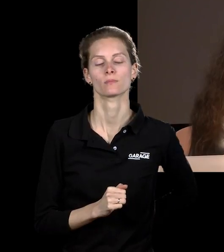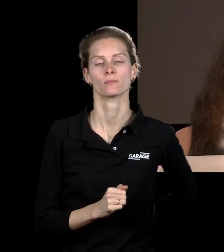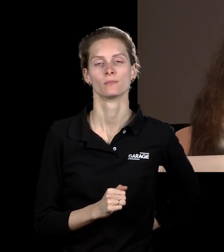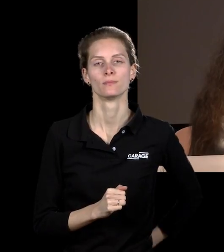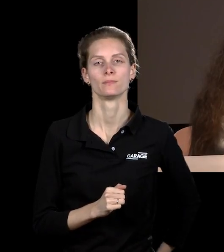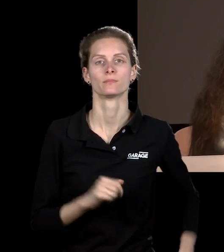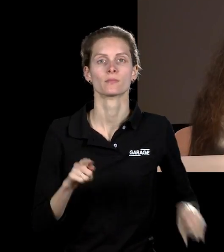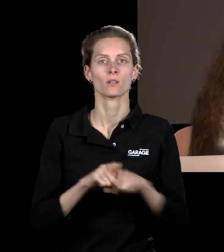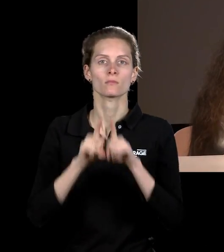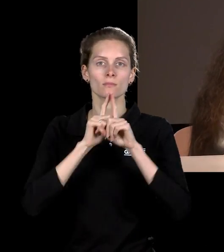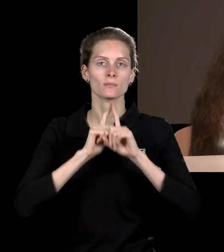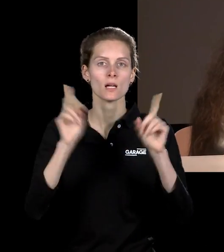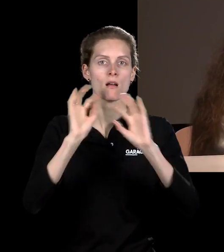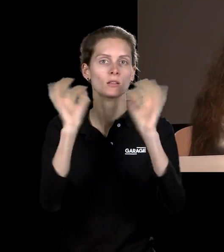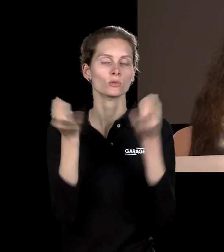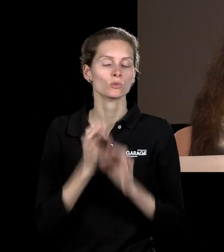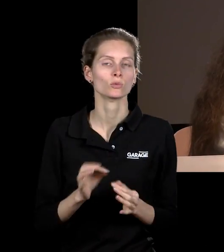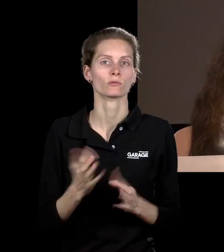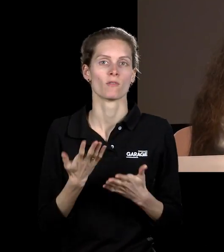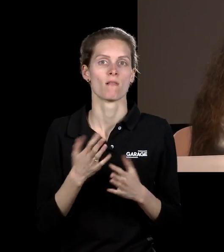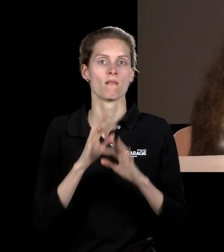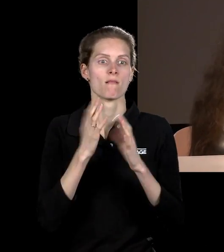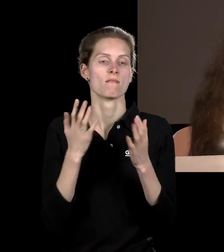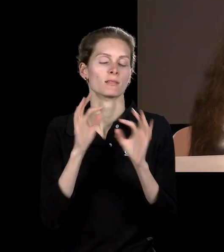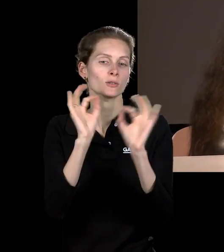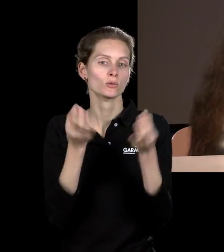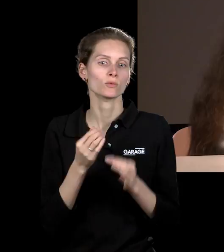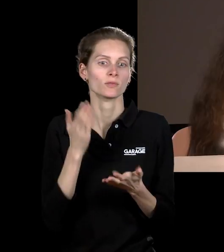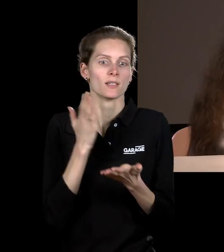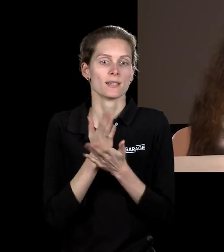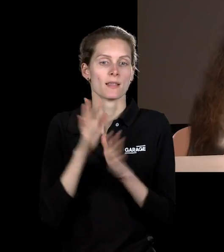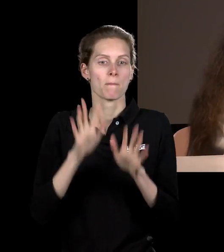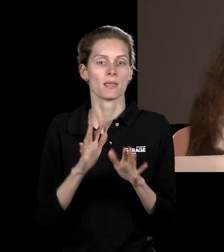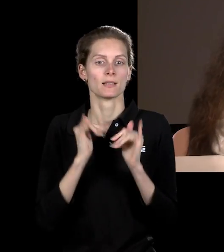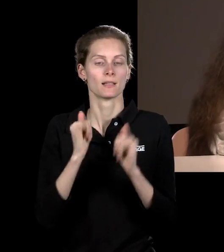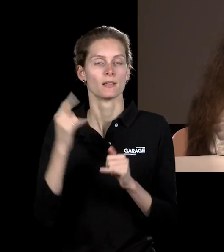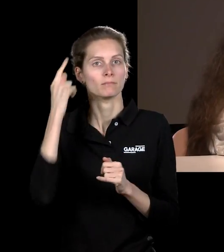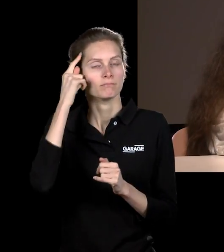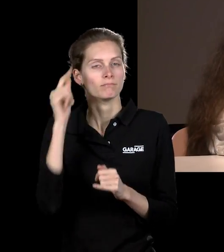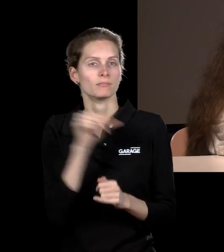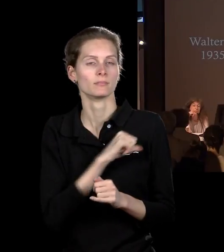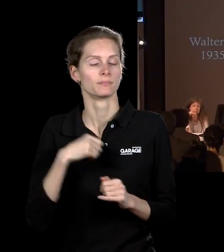время оставляет место для домысла и оставляет место для некой потенциальности. Уолтер де Мария,